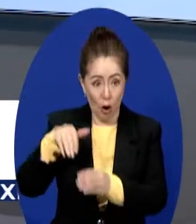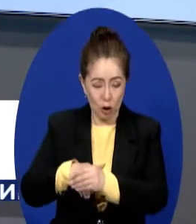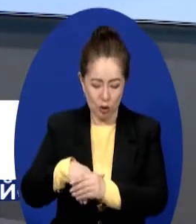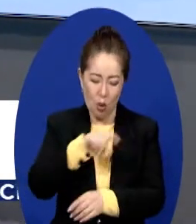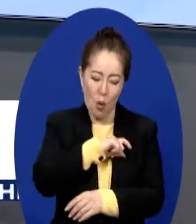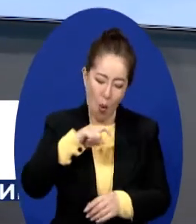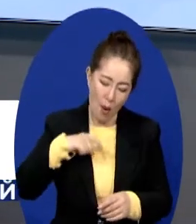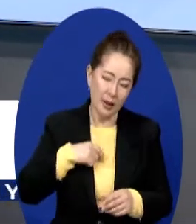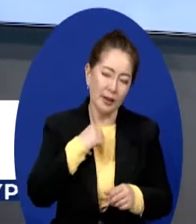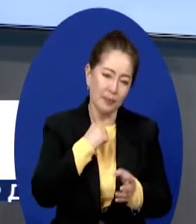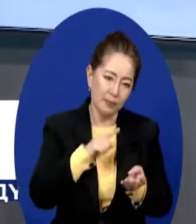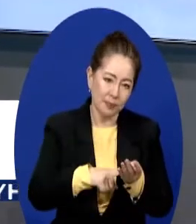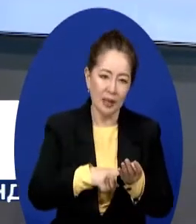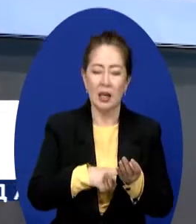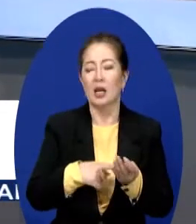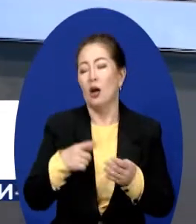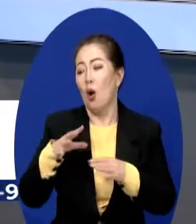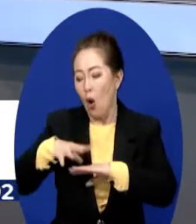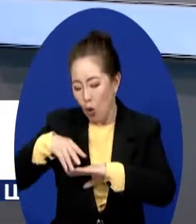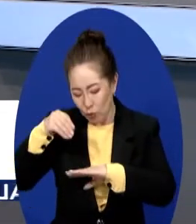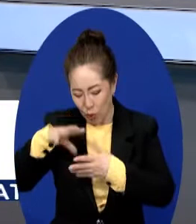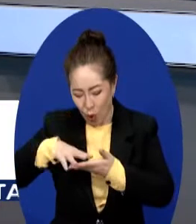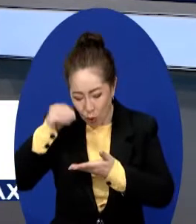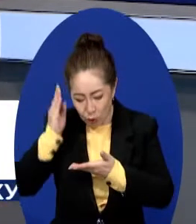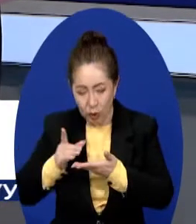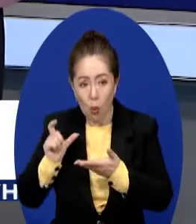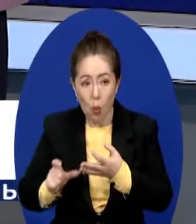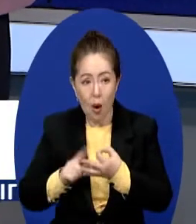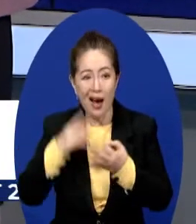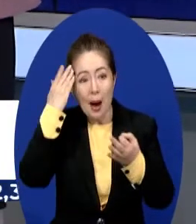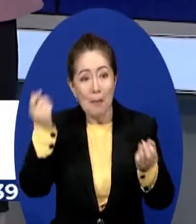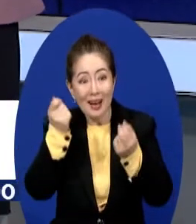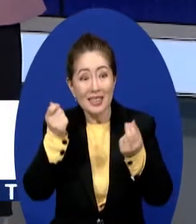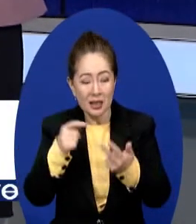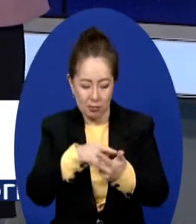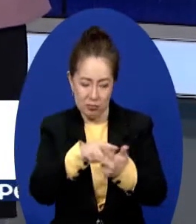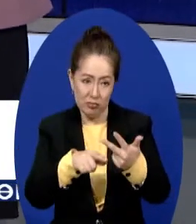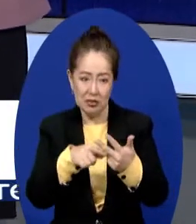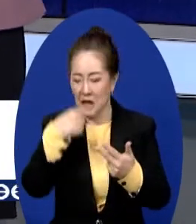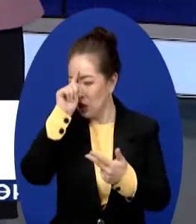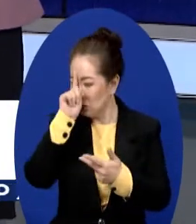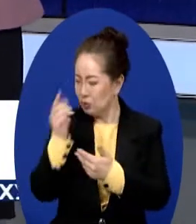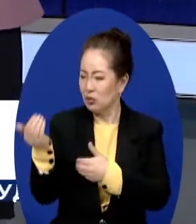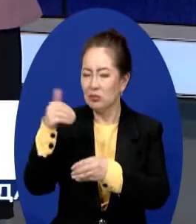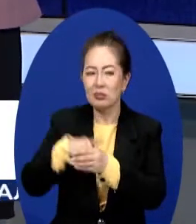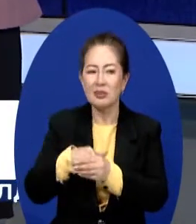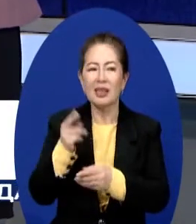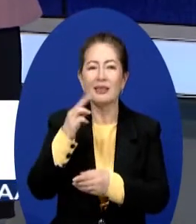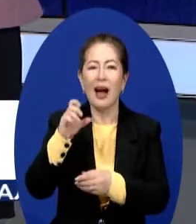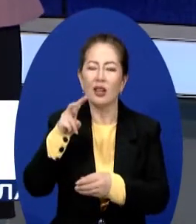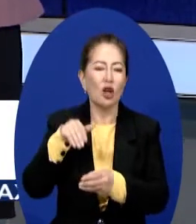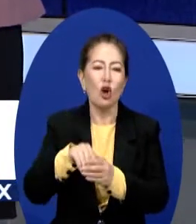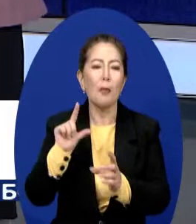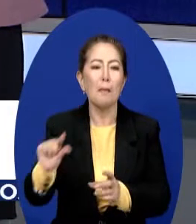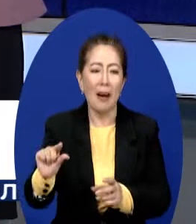суралцагчид, малчдын эрүүл мэндийн даатгалдаа хамрагдж байгаа хувь хэмжээ бага байгаа. За иргэд эрт илрүүлэхтэй хамрагдахын тулд